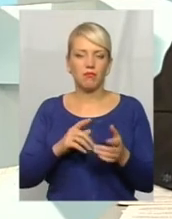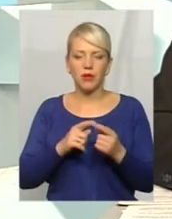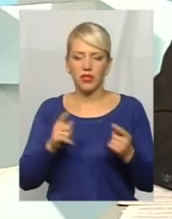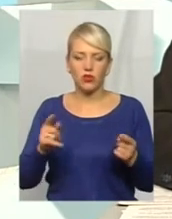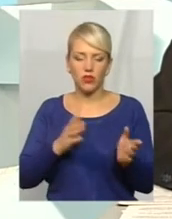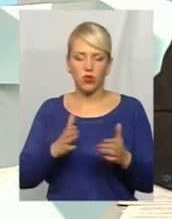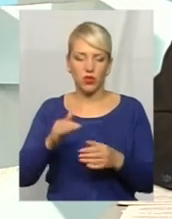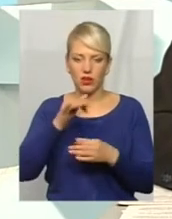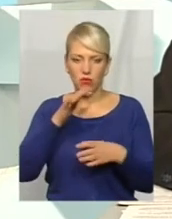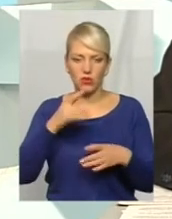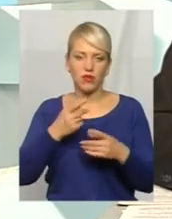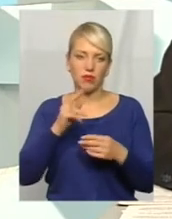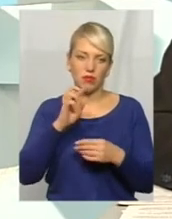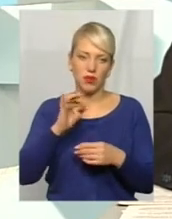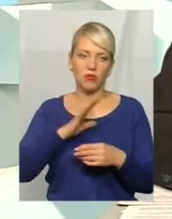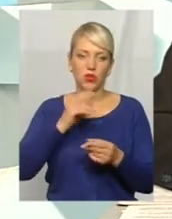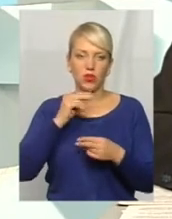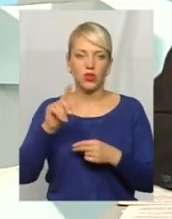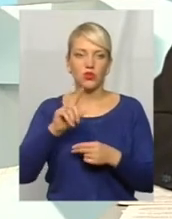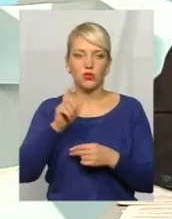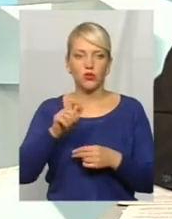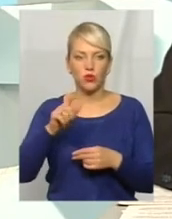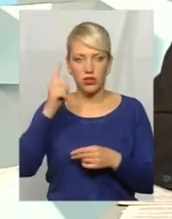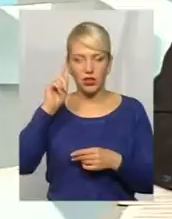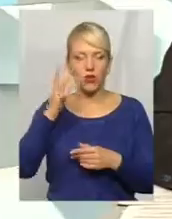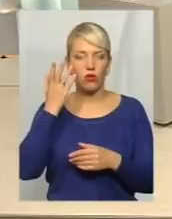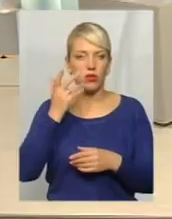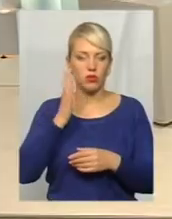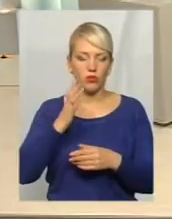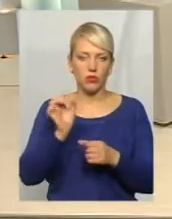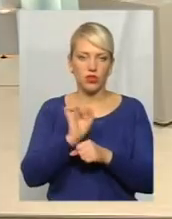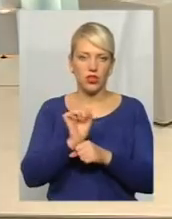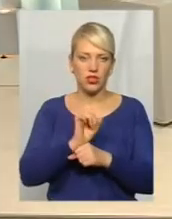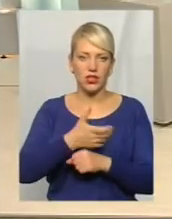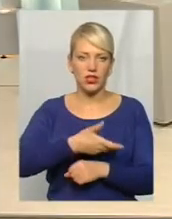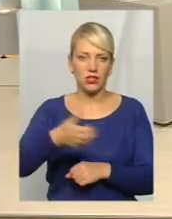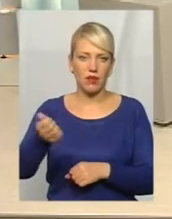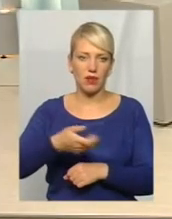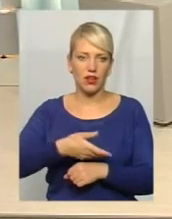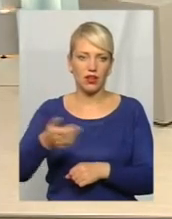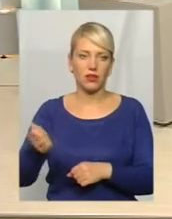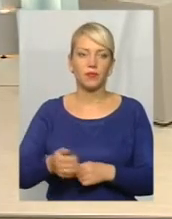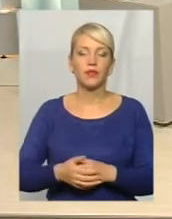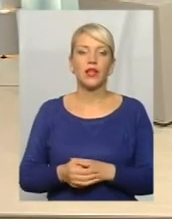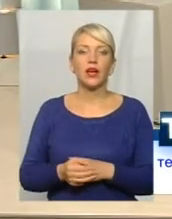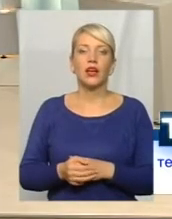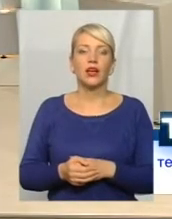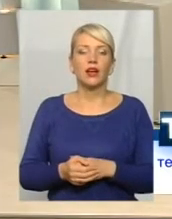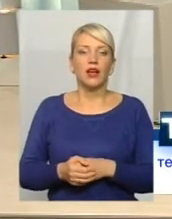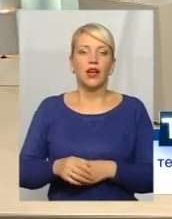неможливо. Звичайно, було б саме краще, щоб люди знали, коли буде їхати машина, коли вона буде забирати. Це ідеальний варіант. Власне, глядачка говорить графіки. Про те,